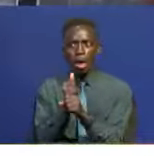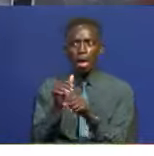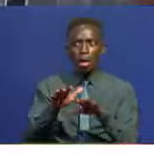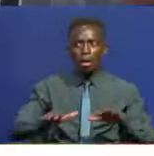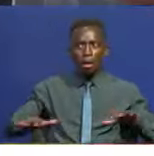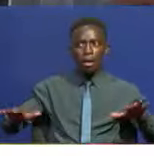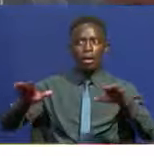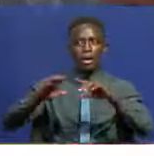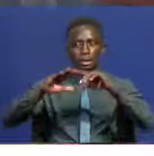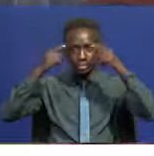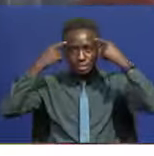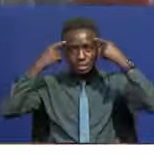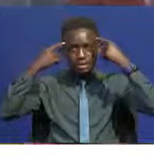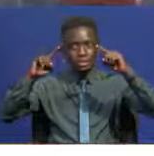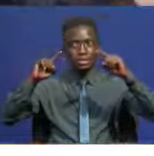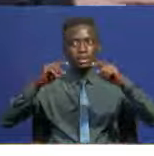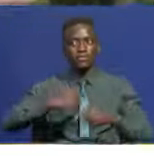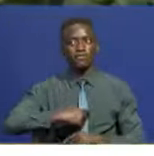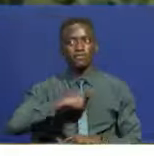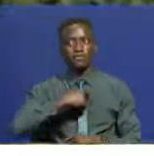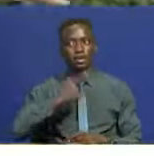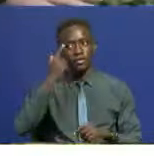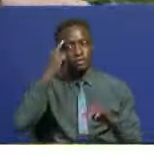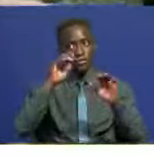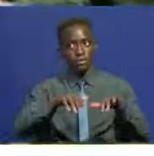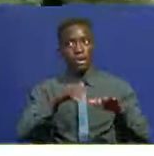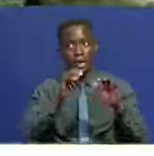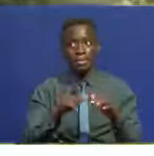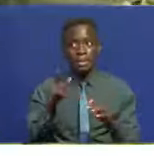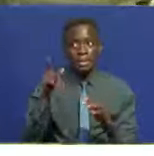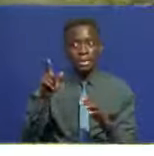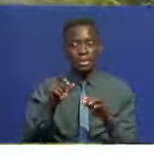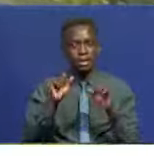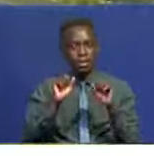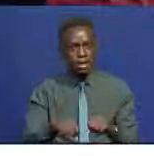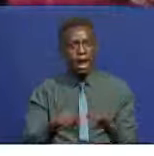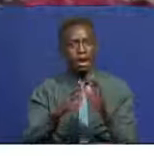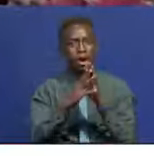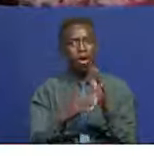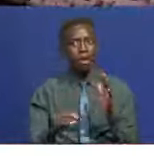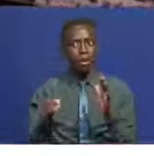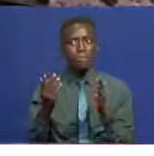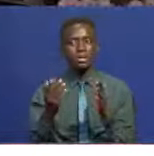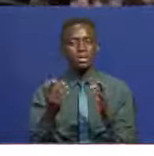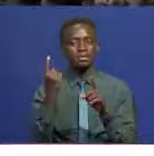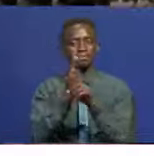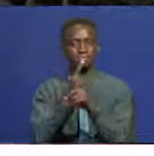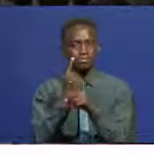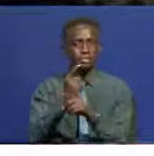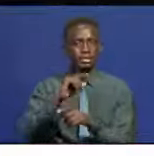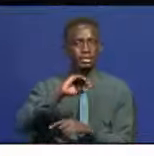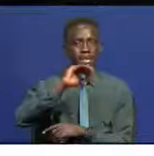ya utalii wa kilimo na mfano wa kuigwa kwa wastani wa vijijini wa China.